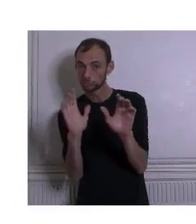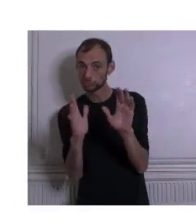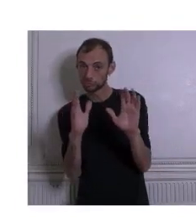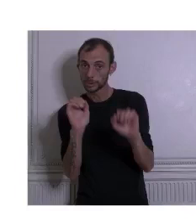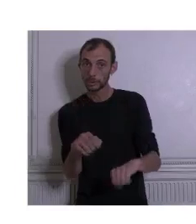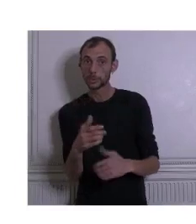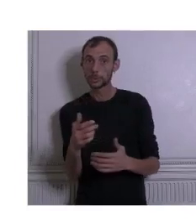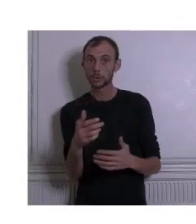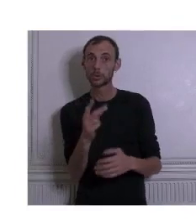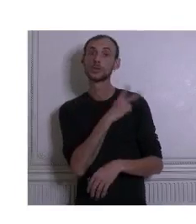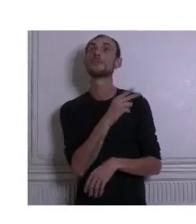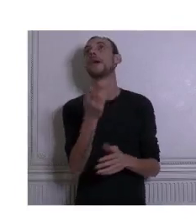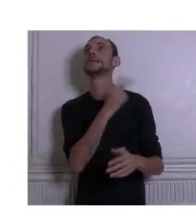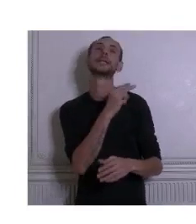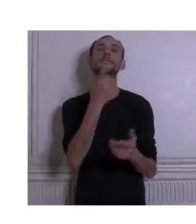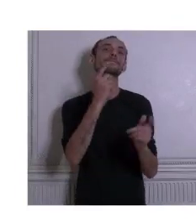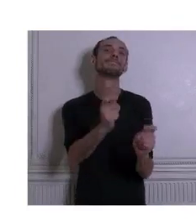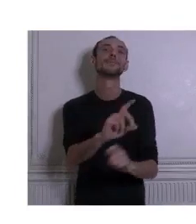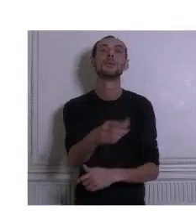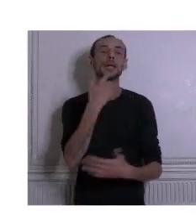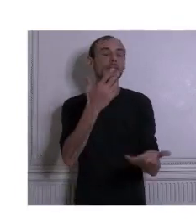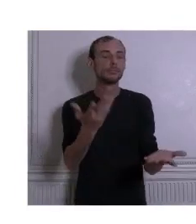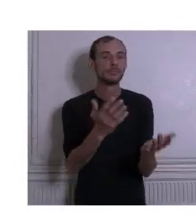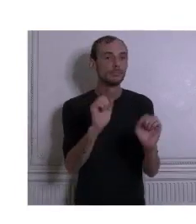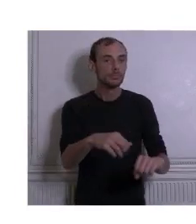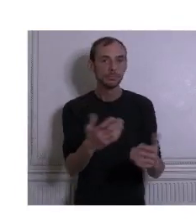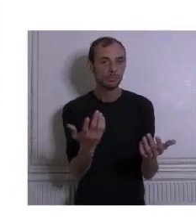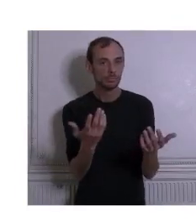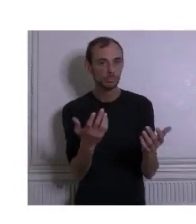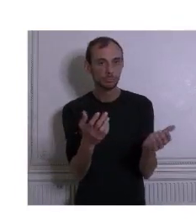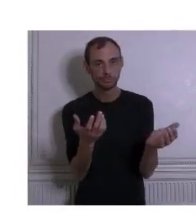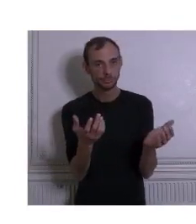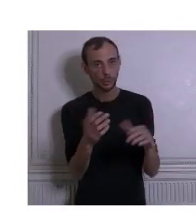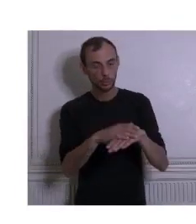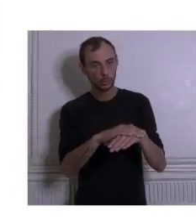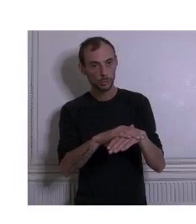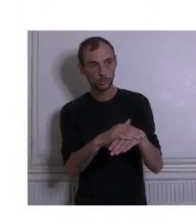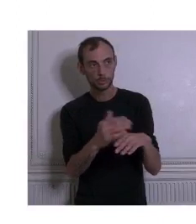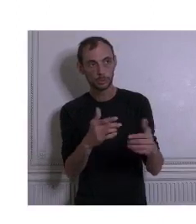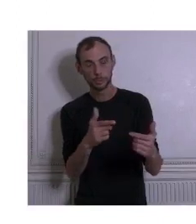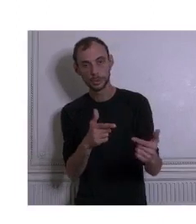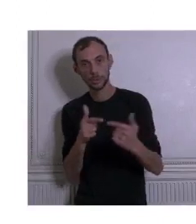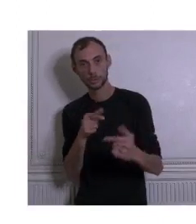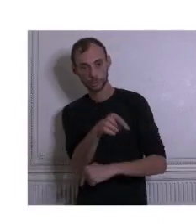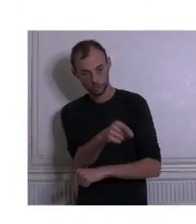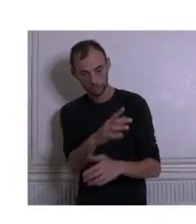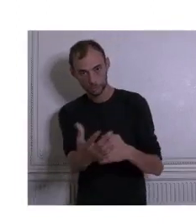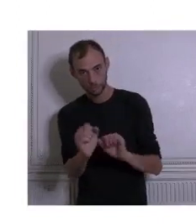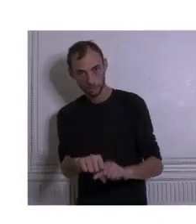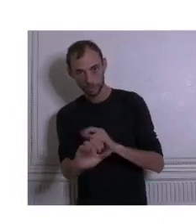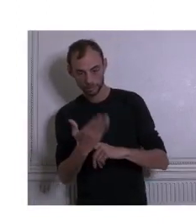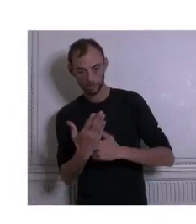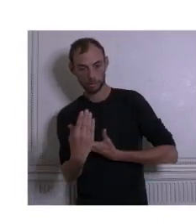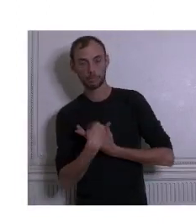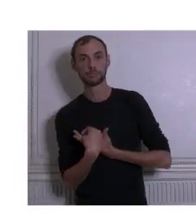des énergies renouvellement durables, bien sûr. Mais ça représente 6% de notre énergie. Alors, vous êtes responsable, pas vous, encore